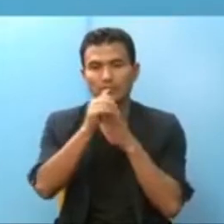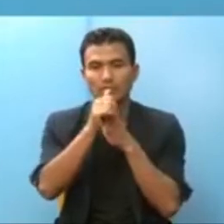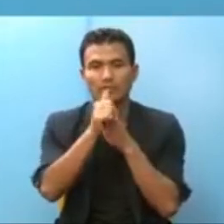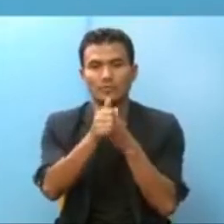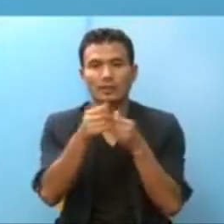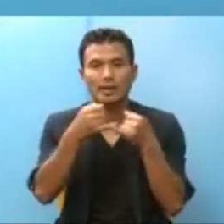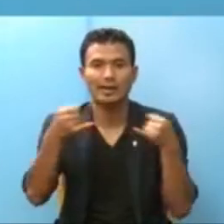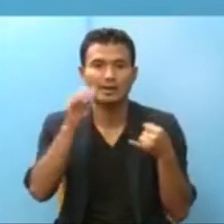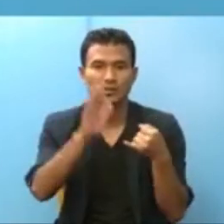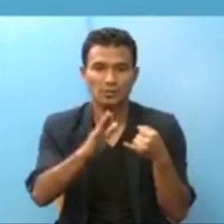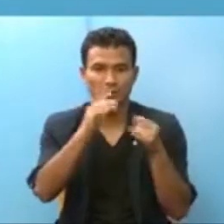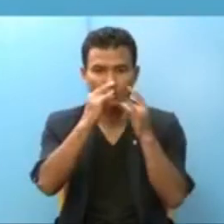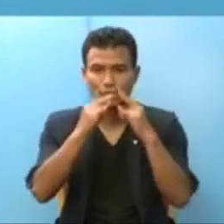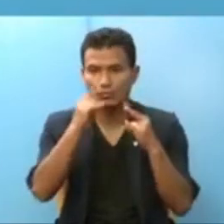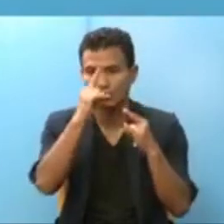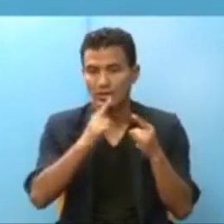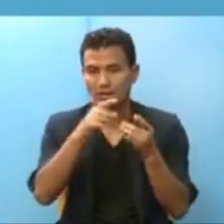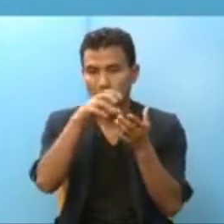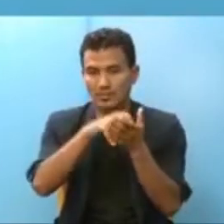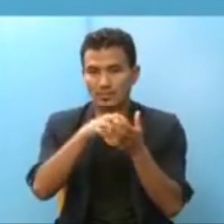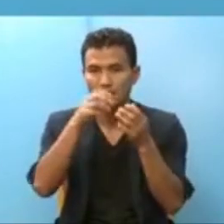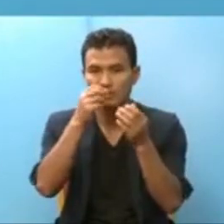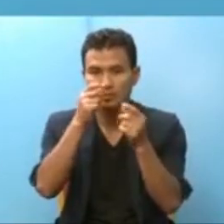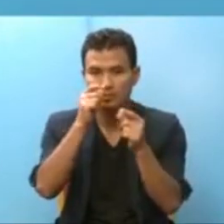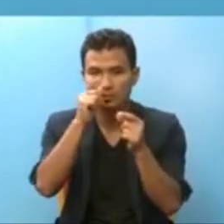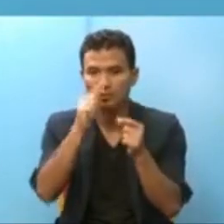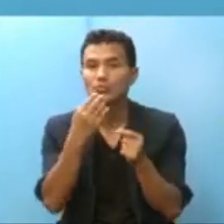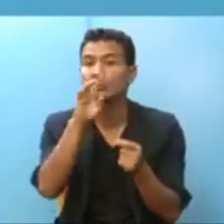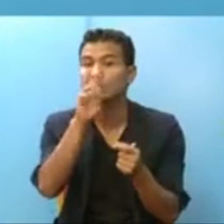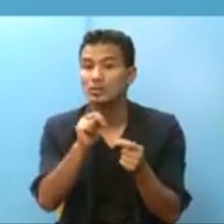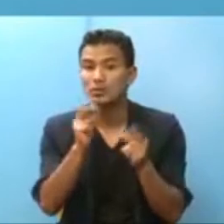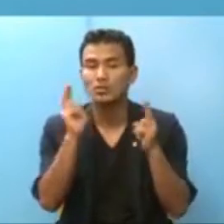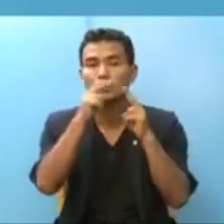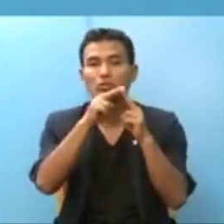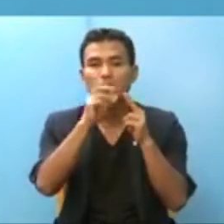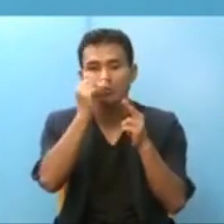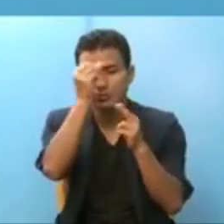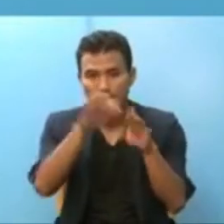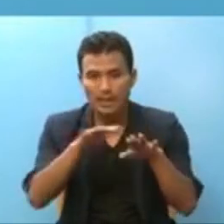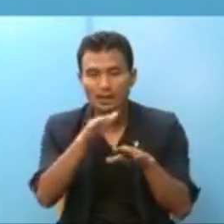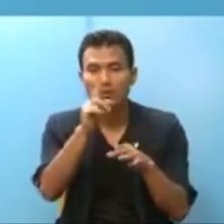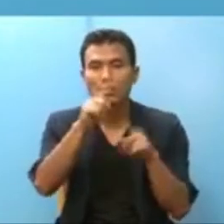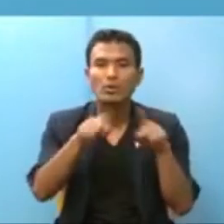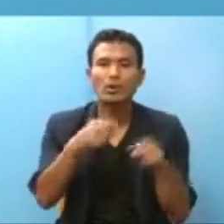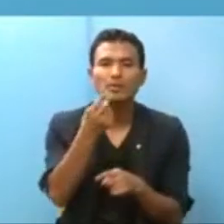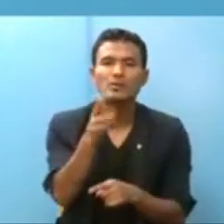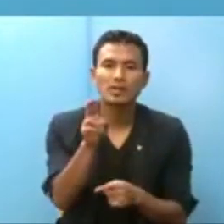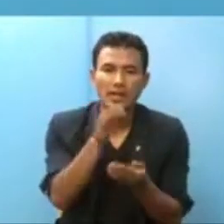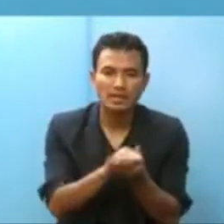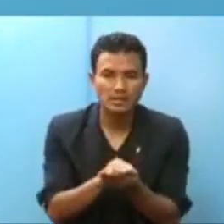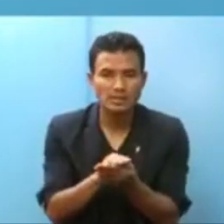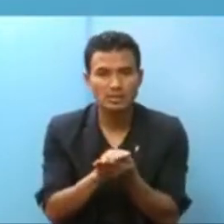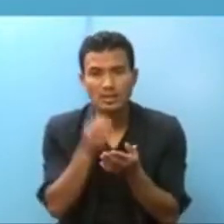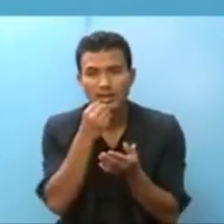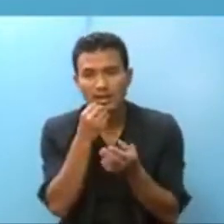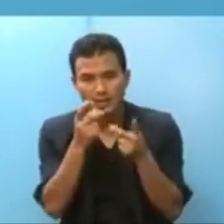कॉरेंटीन सेंट्र कस्तो नुपर्श तिया को बहतीक पुर्वाधार कस्तो नुपर्श यू तक कौठामा कती जाना राखनी कॉस्तो